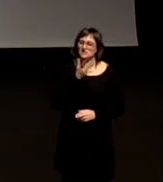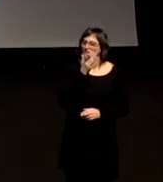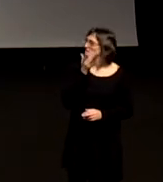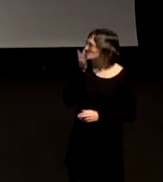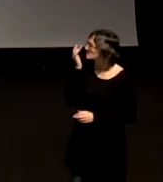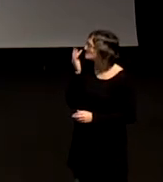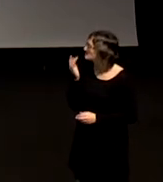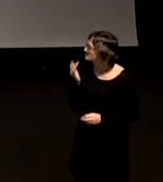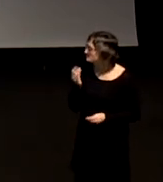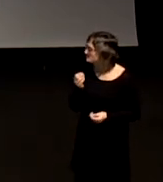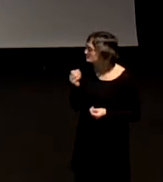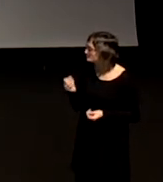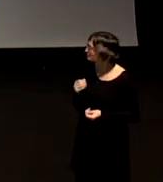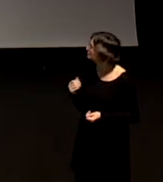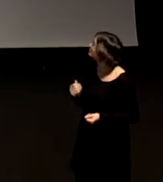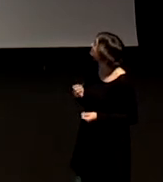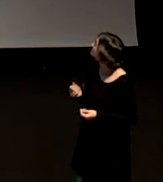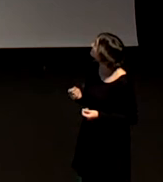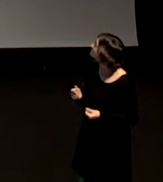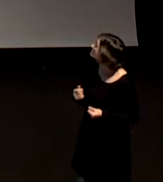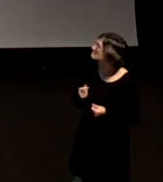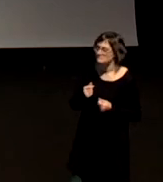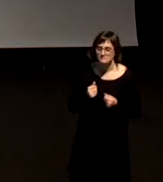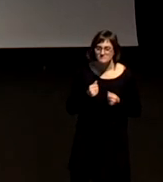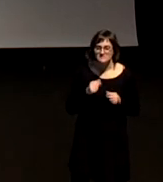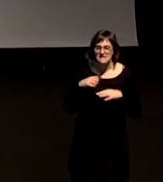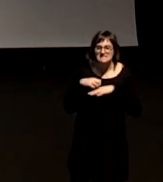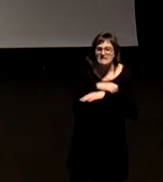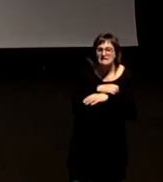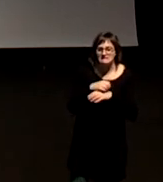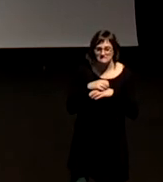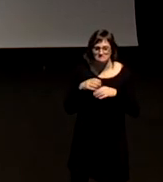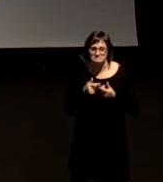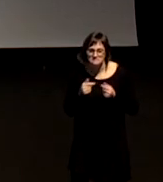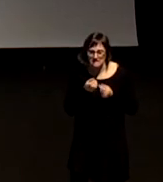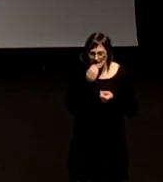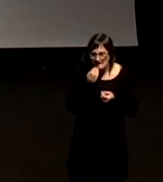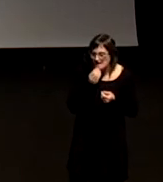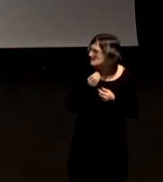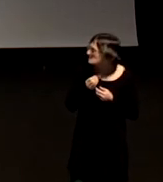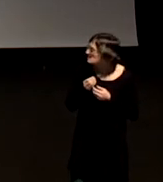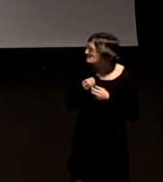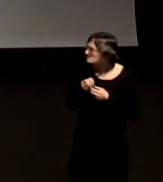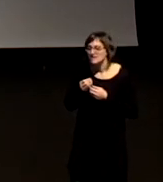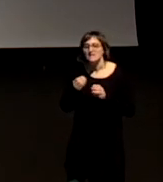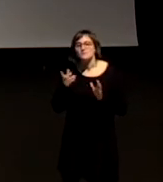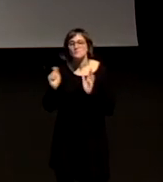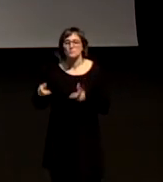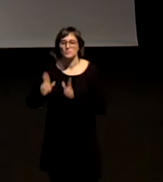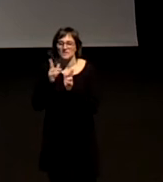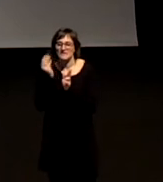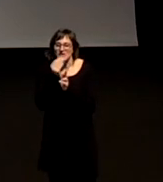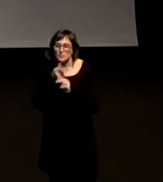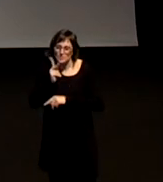2 insectes et l'hiver plutôt de micromammifères